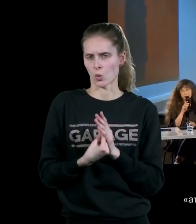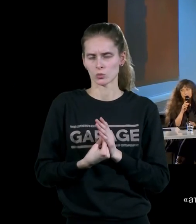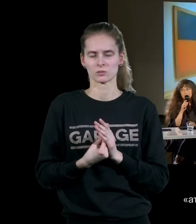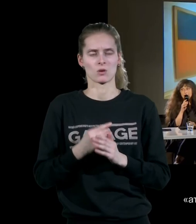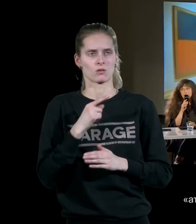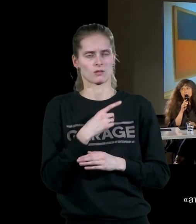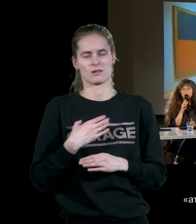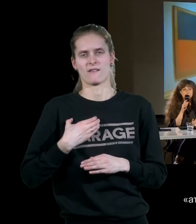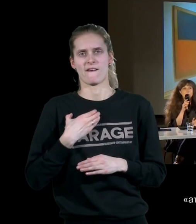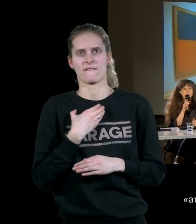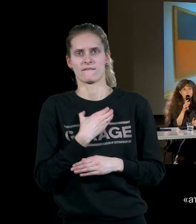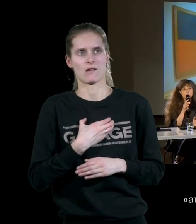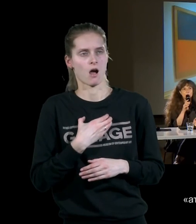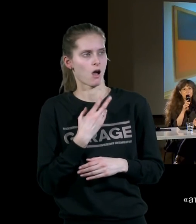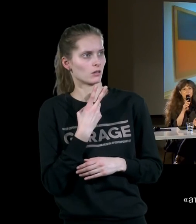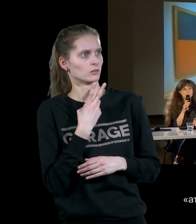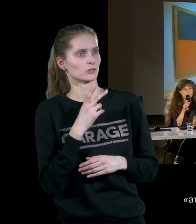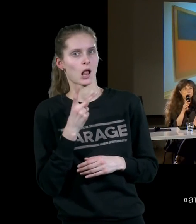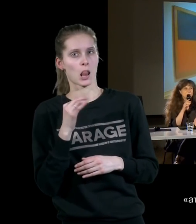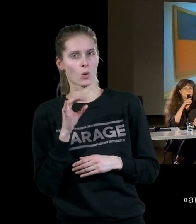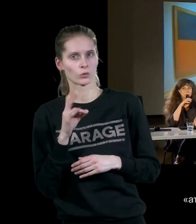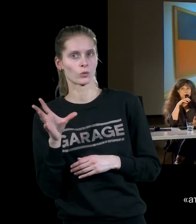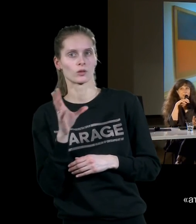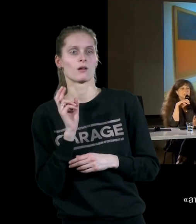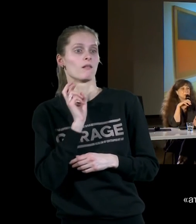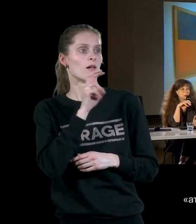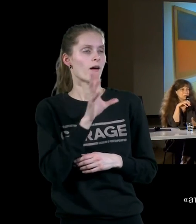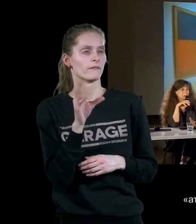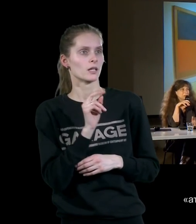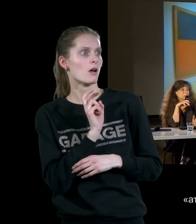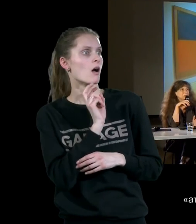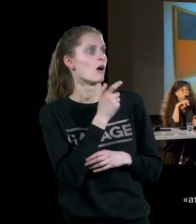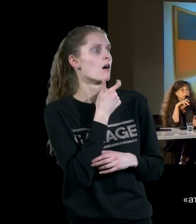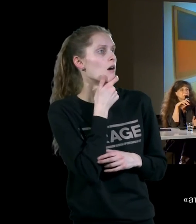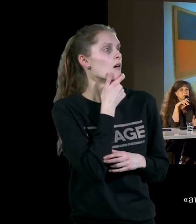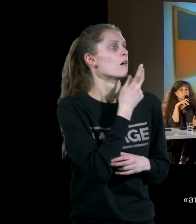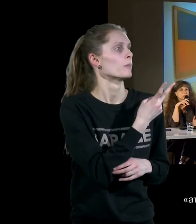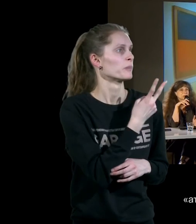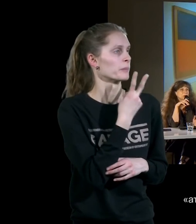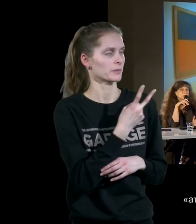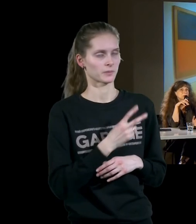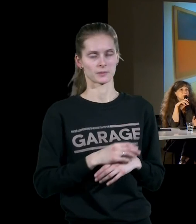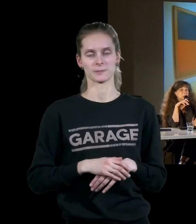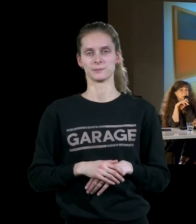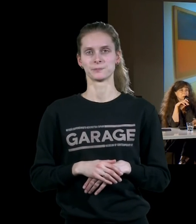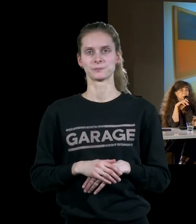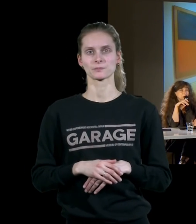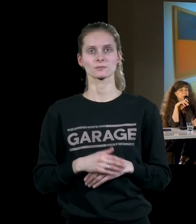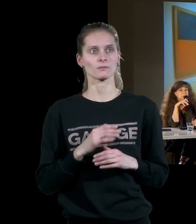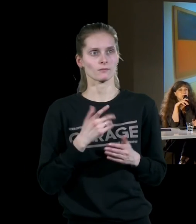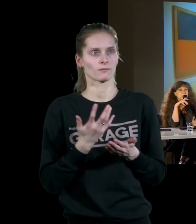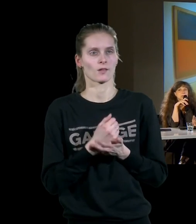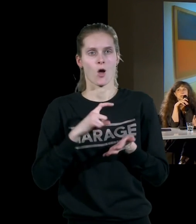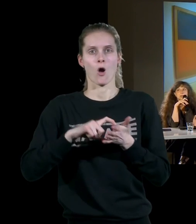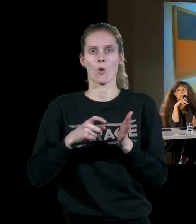главных аттракционов лондонских, аттракционов Тейт Модерн, вот эти самые знаменитые комнаты Ротко, где